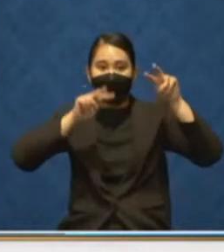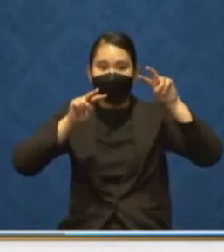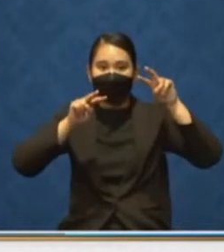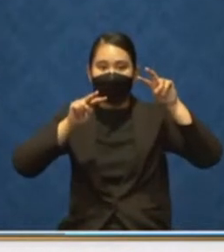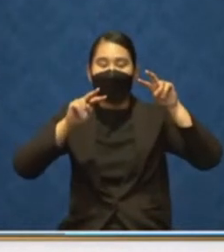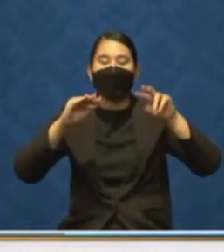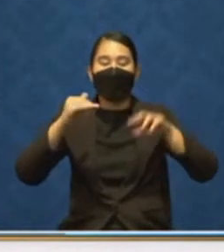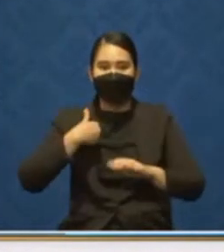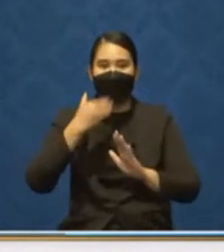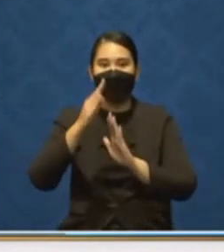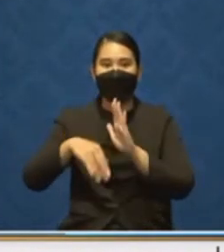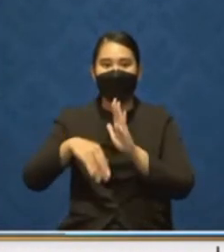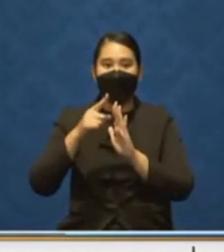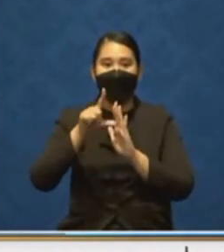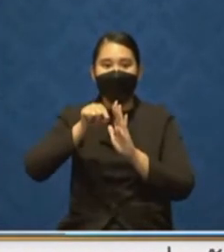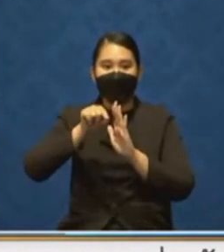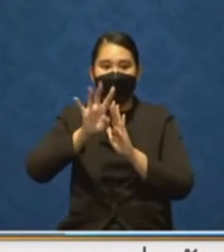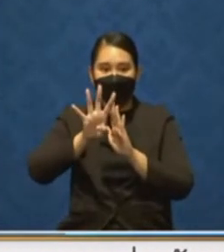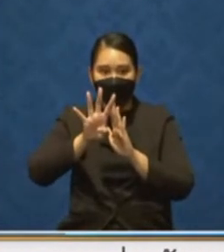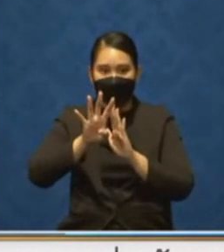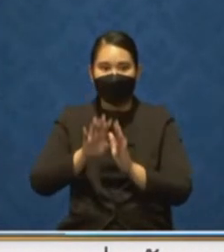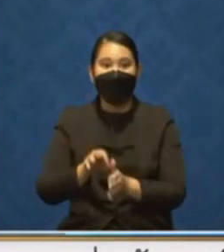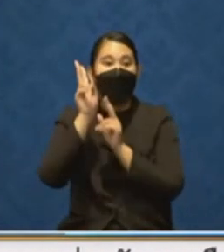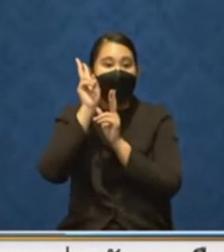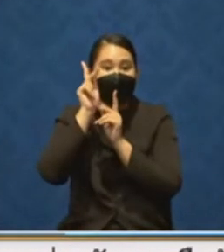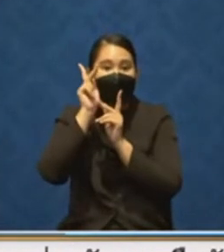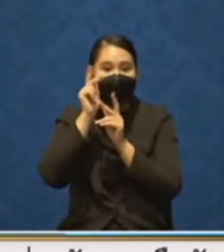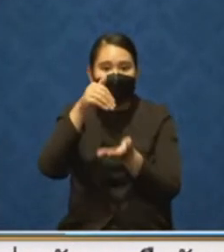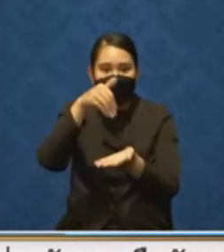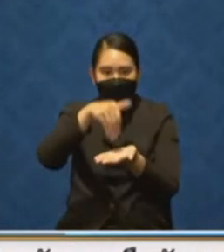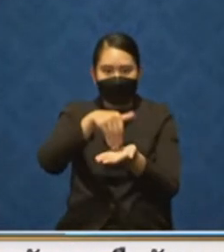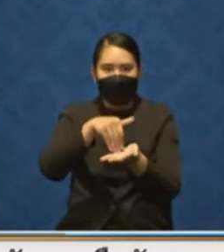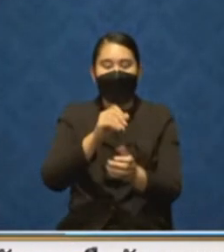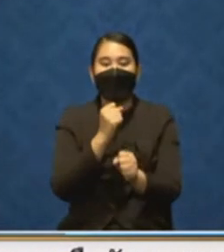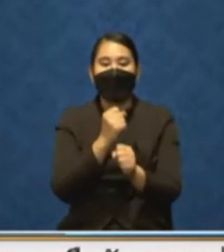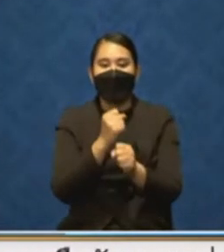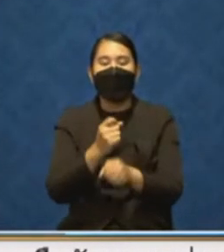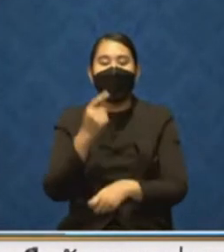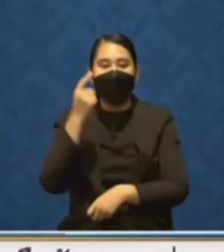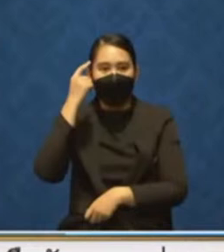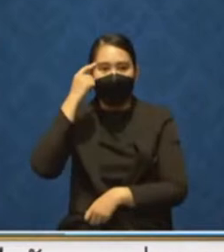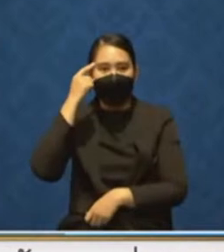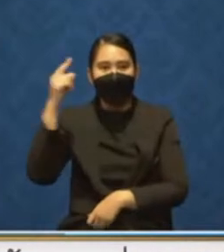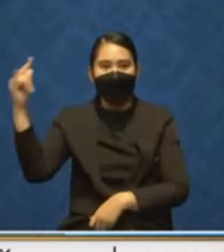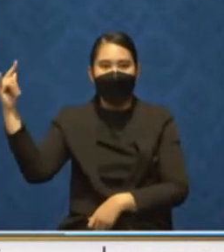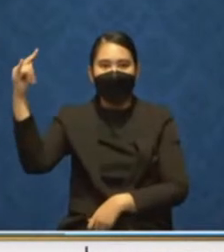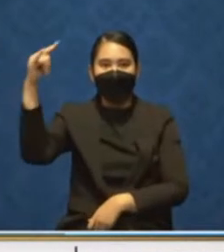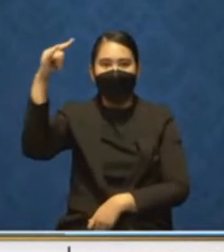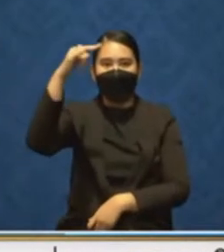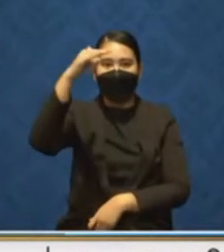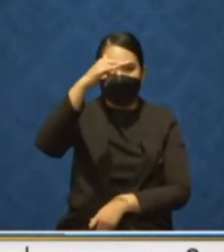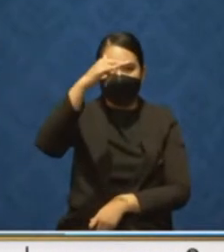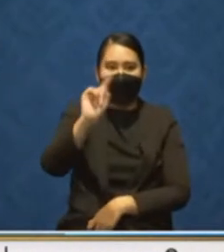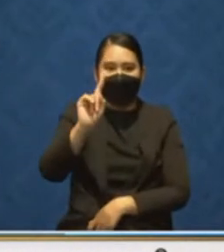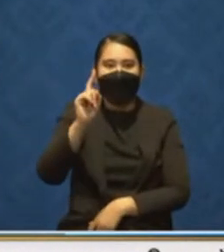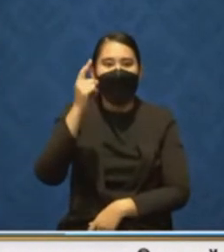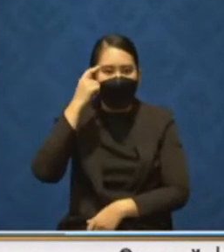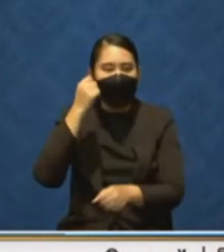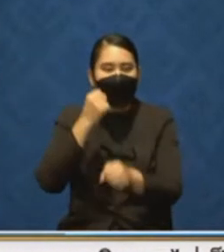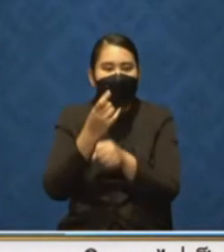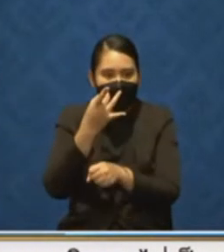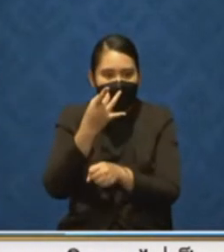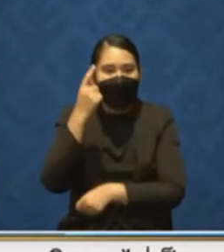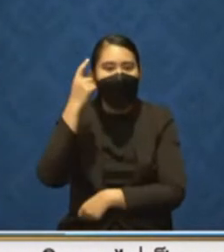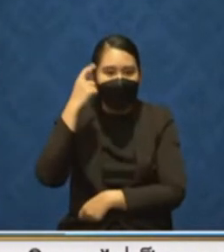24ชั่วโมงมีหน่วยสายข่าวที่จะรู้ตลอดเวลาว่าเครื่องบินเหล่านี้จะเข้ามาเมื่อไหร่และจะเข้ามาทำอะไร